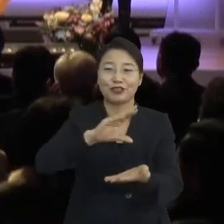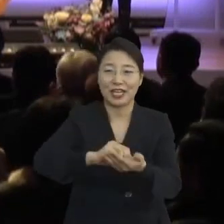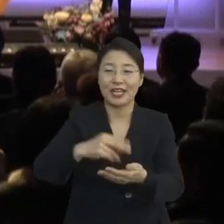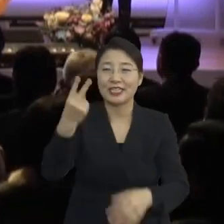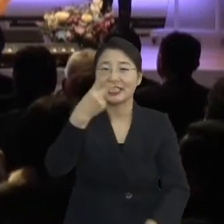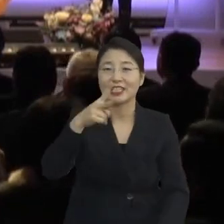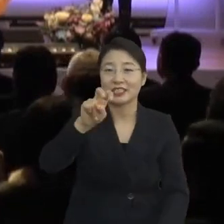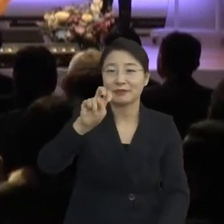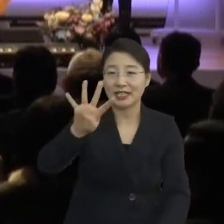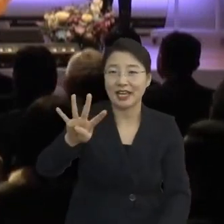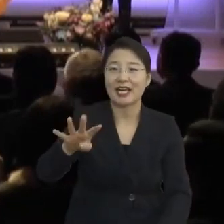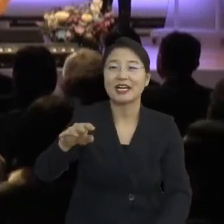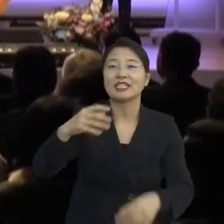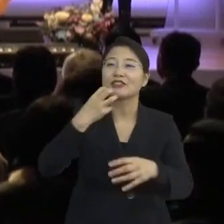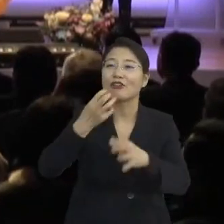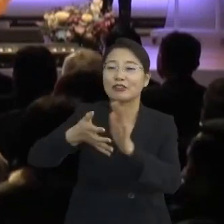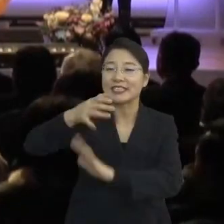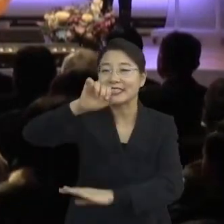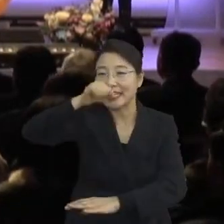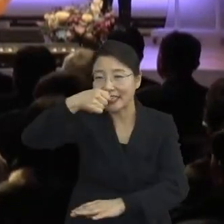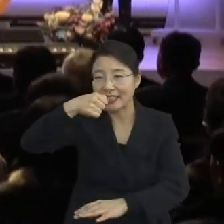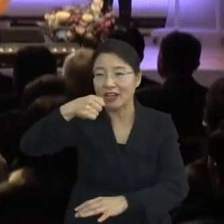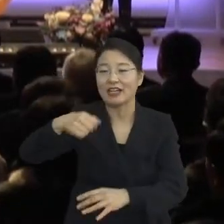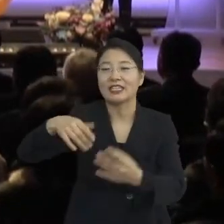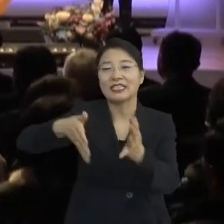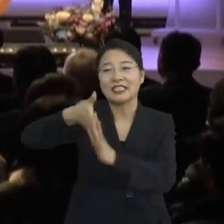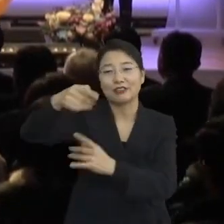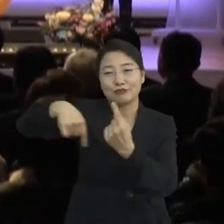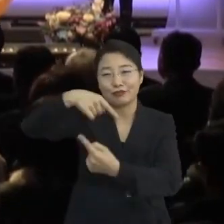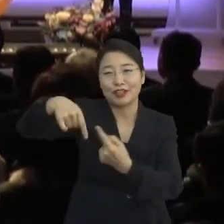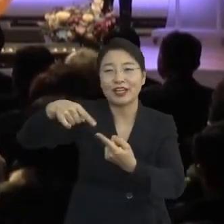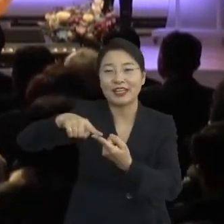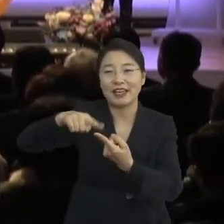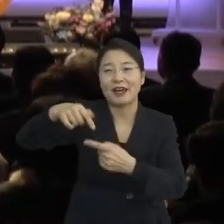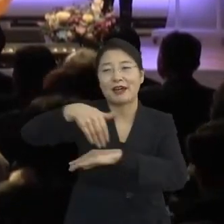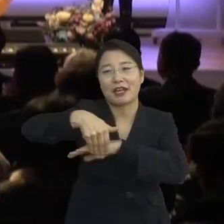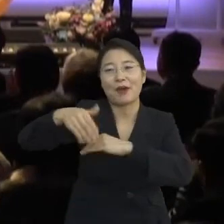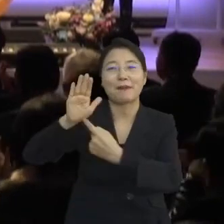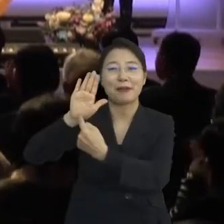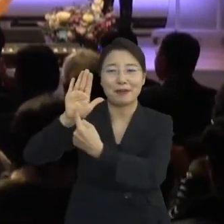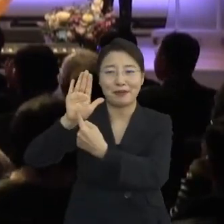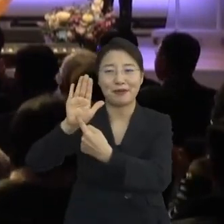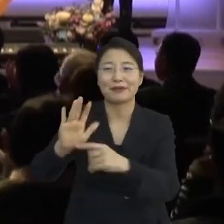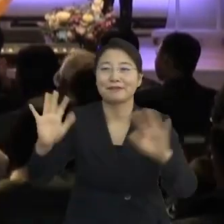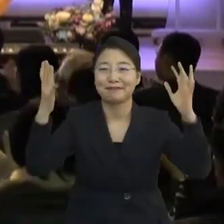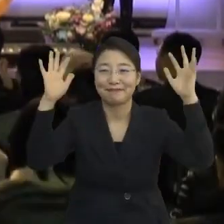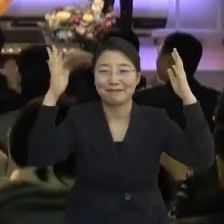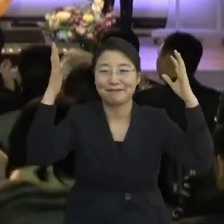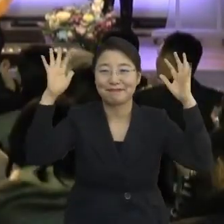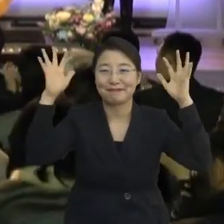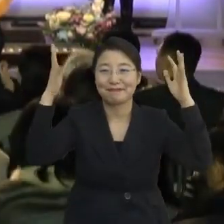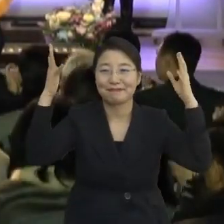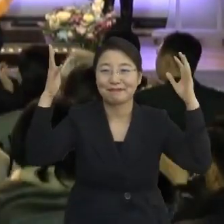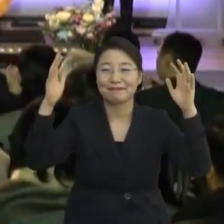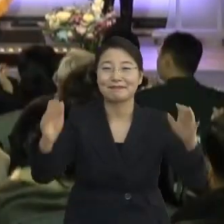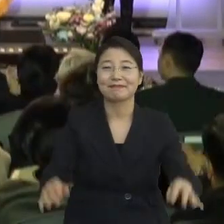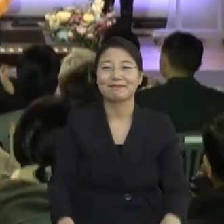서울시 예산 및 시정 운영에 대한 발표가 있겠습니다. 뜨거운 박수로 맞이해 주시기 바랍니다.